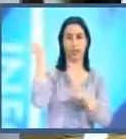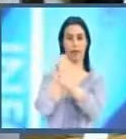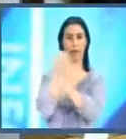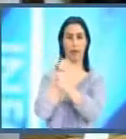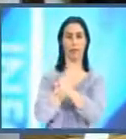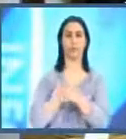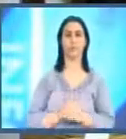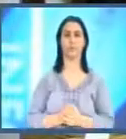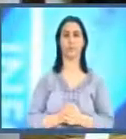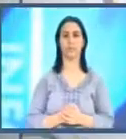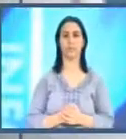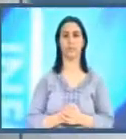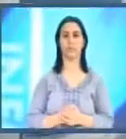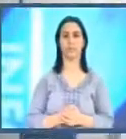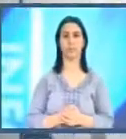professional.